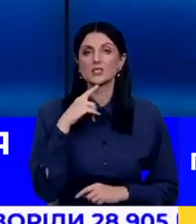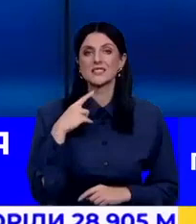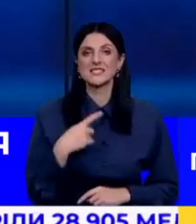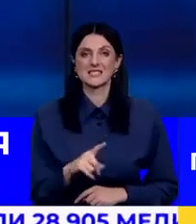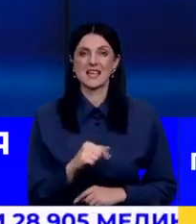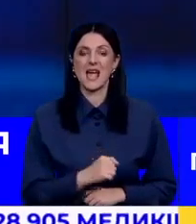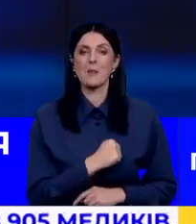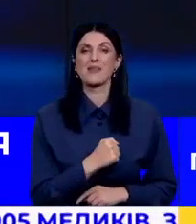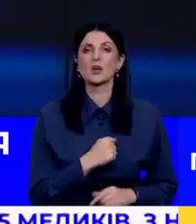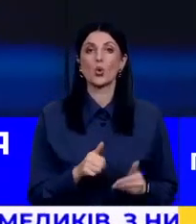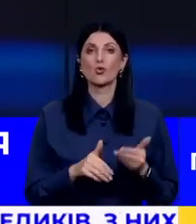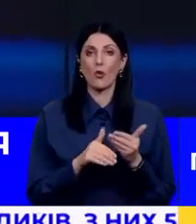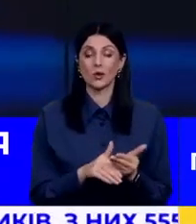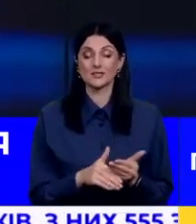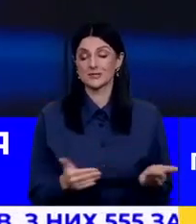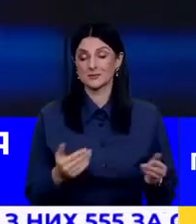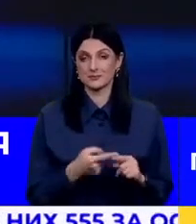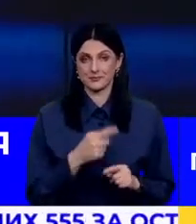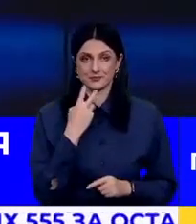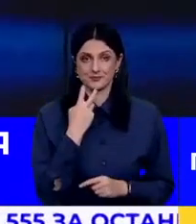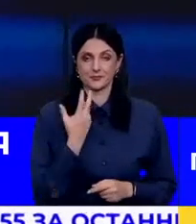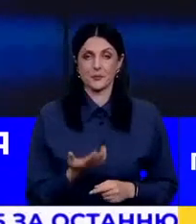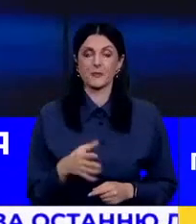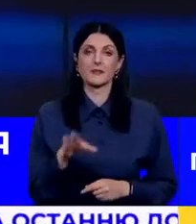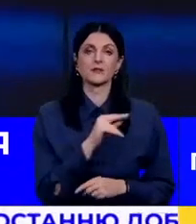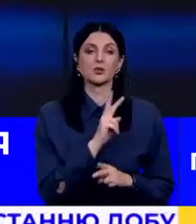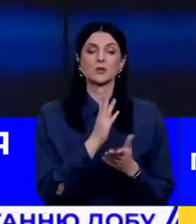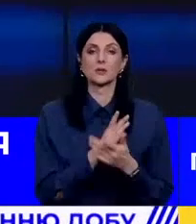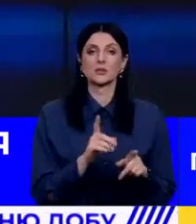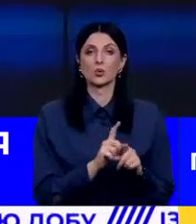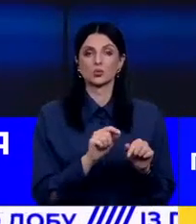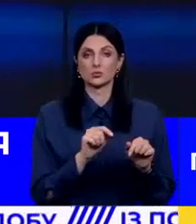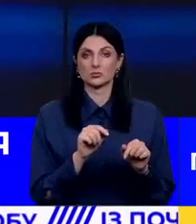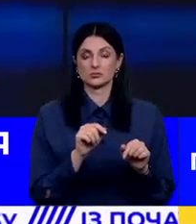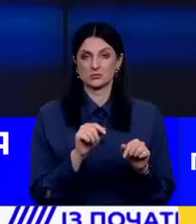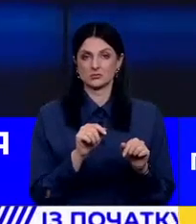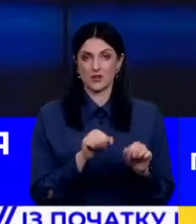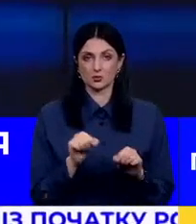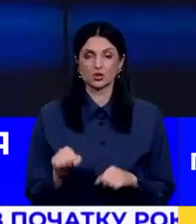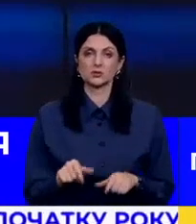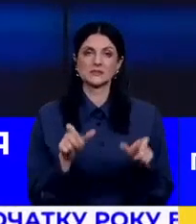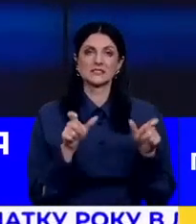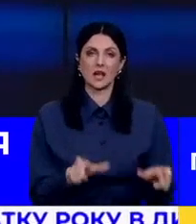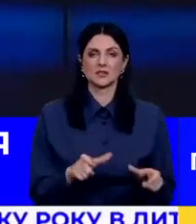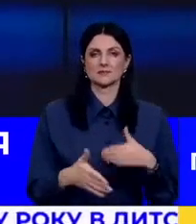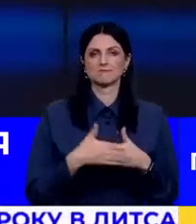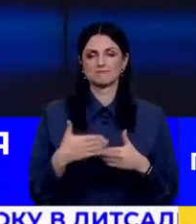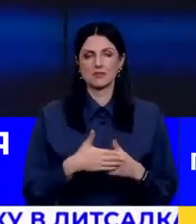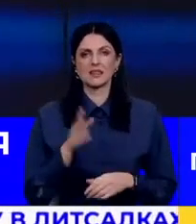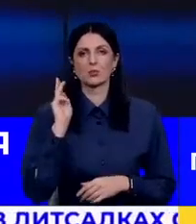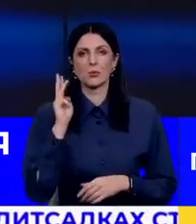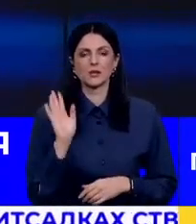в отношении Російської Федерації всі страны, которые имеют такую возможность, накладывают санкции разные. Дипломатические,